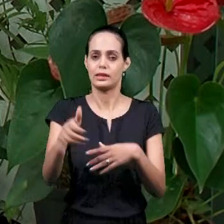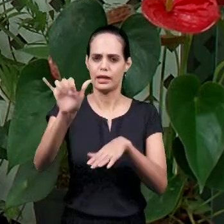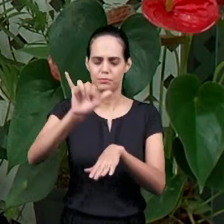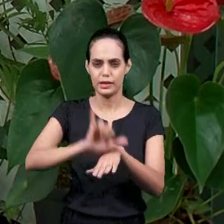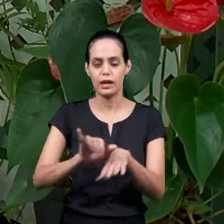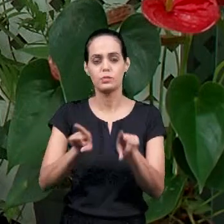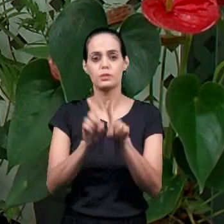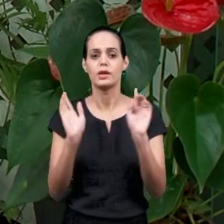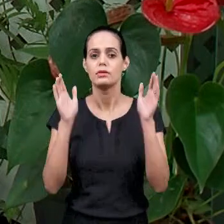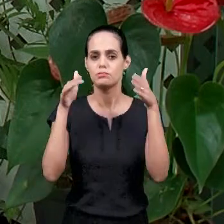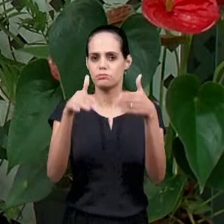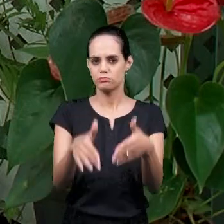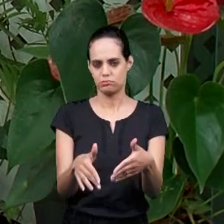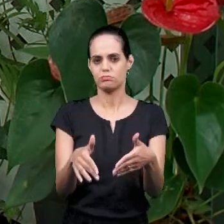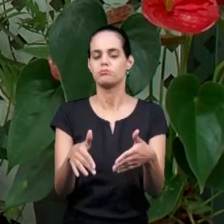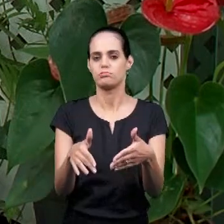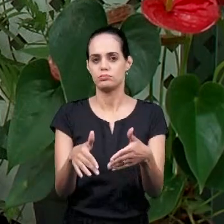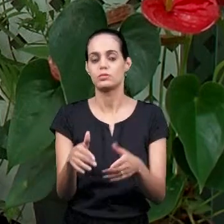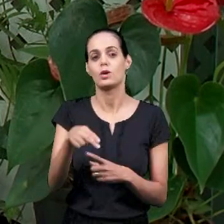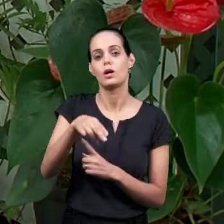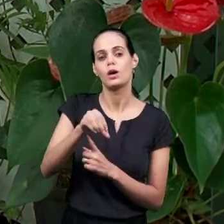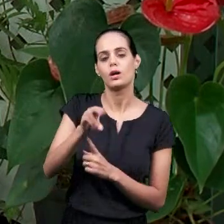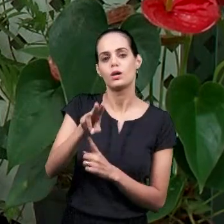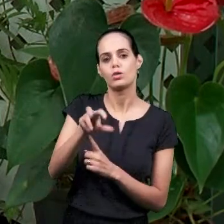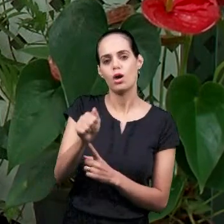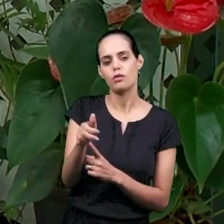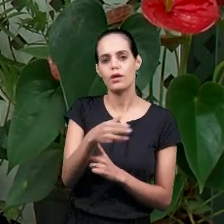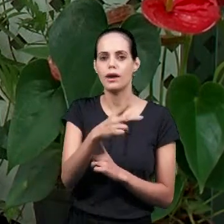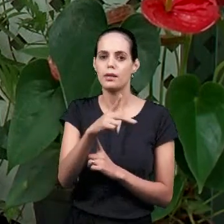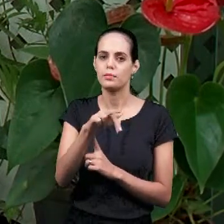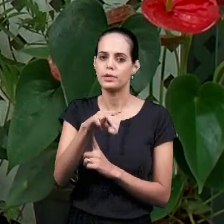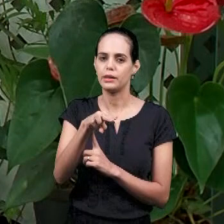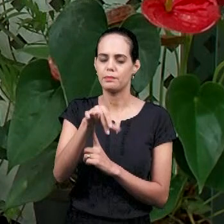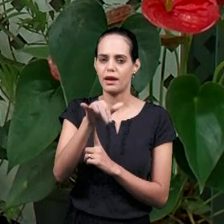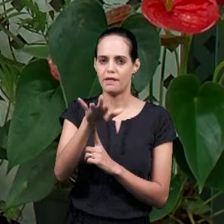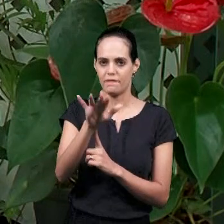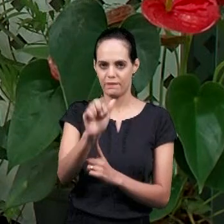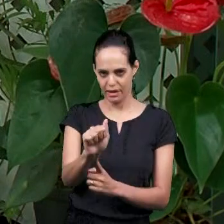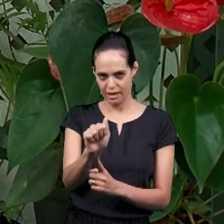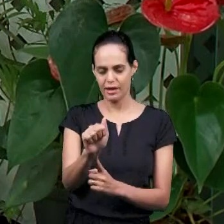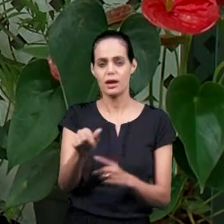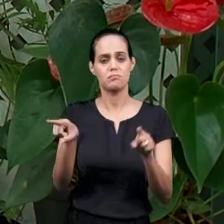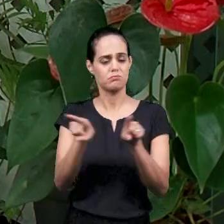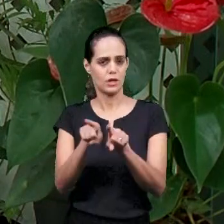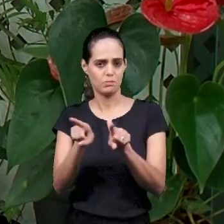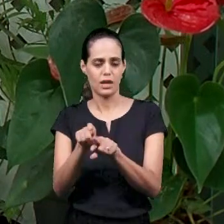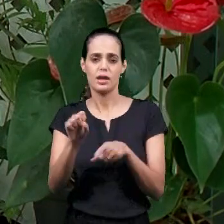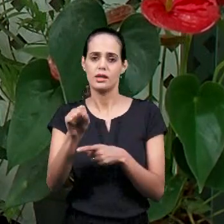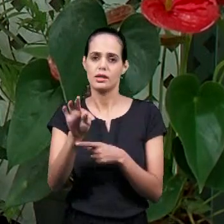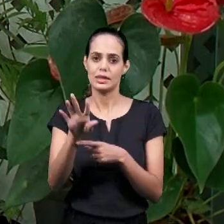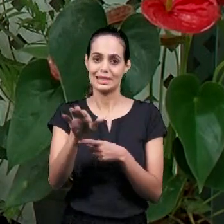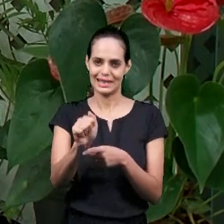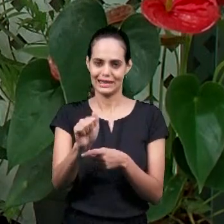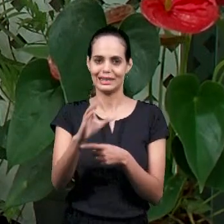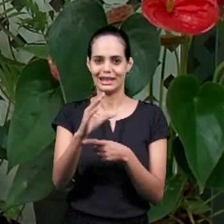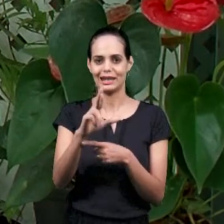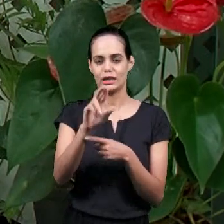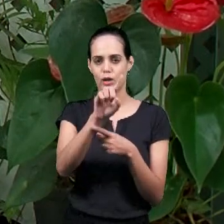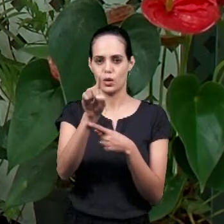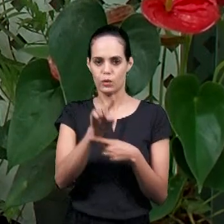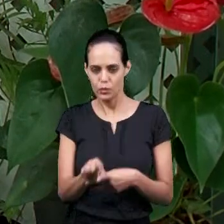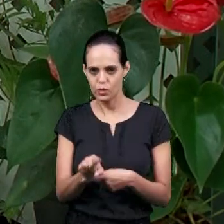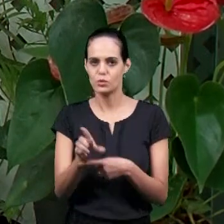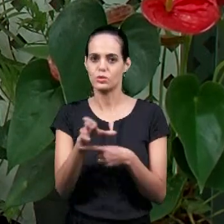de l'église centrale et de Nova Primavera, l'église de Santa Cruz de la